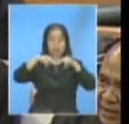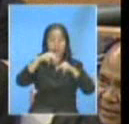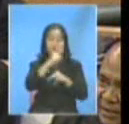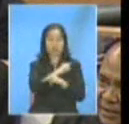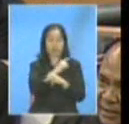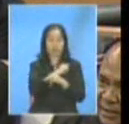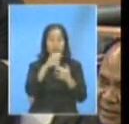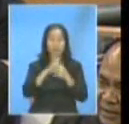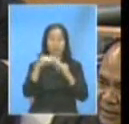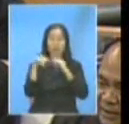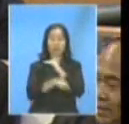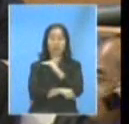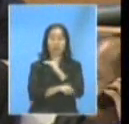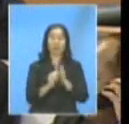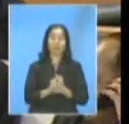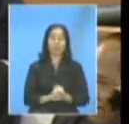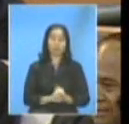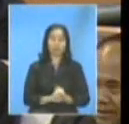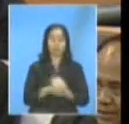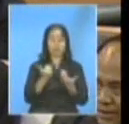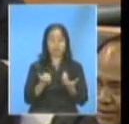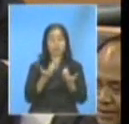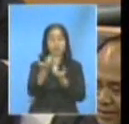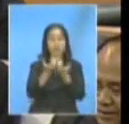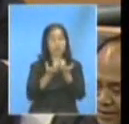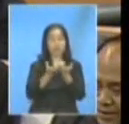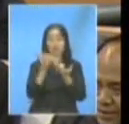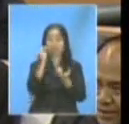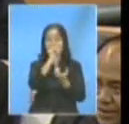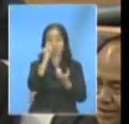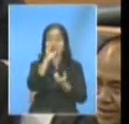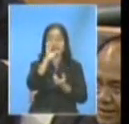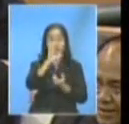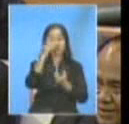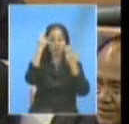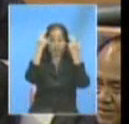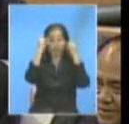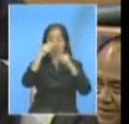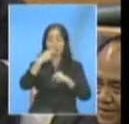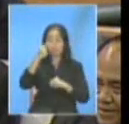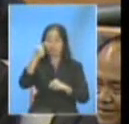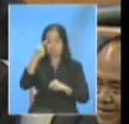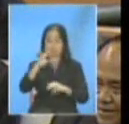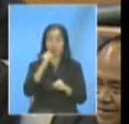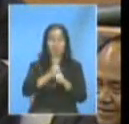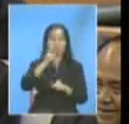ริตนี่ก็คือความล้มเหลวอีกประเด็นหนึ่งที่ท่านนายกพูดแล้วมันไม่เป็นจริง